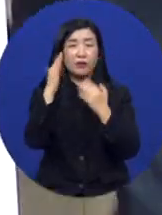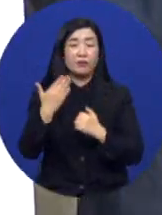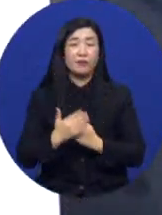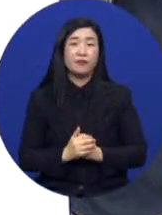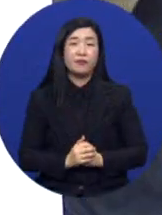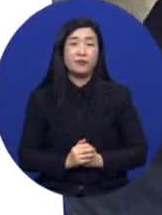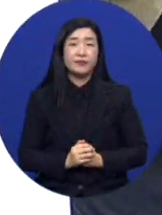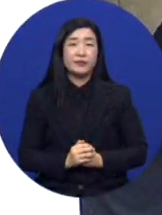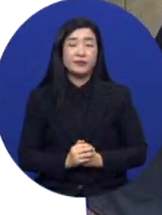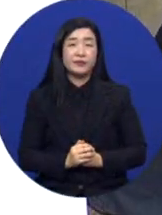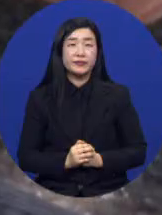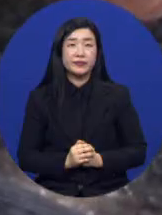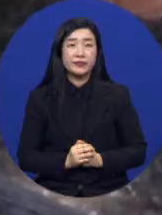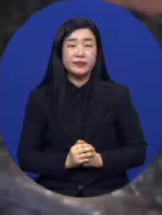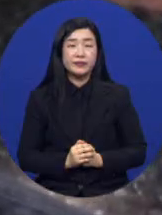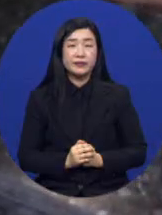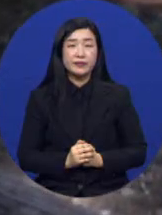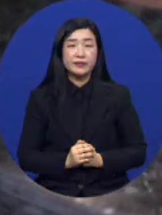처해집니다